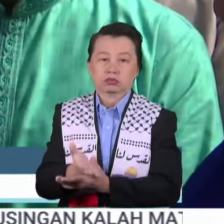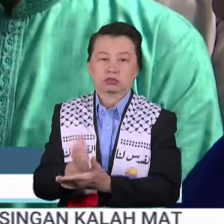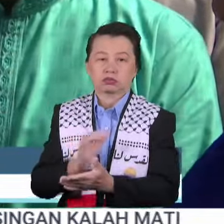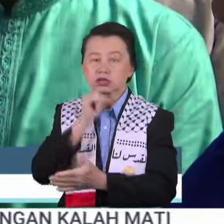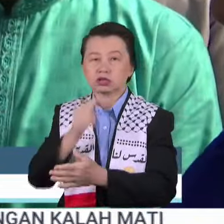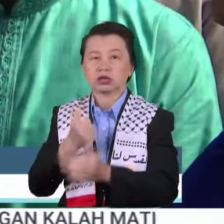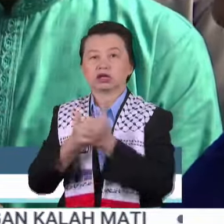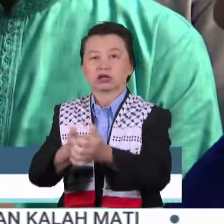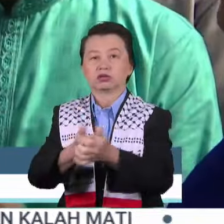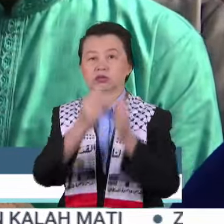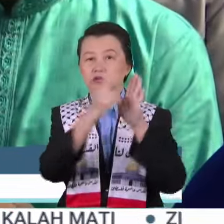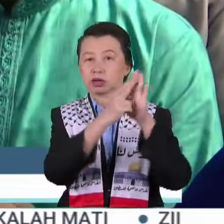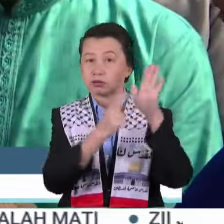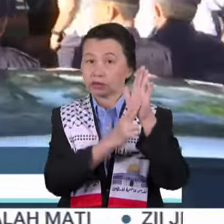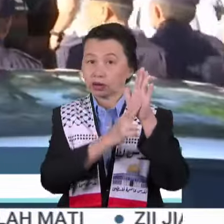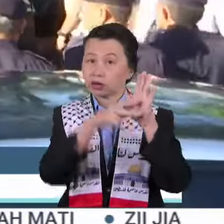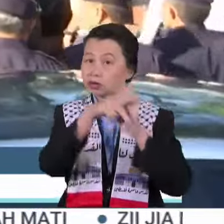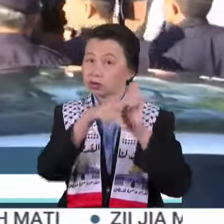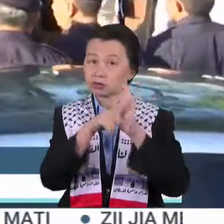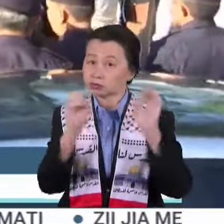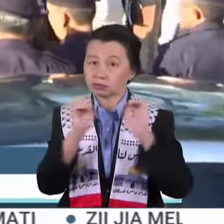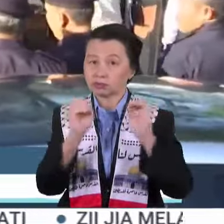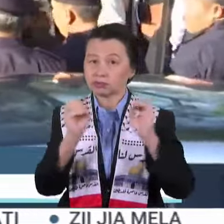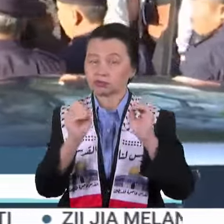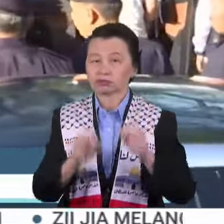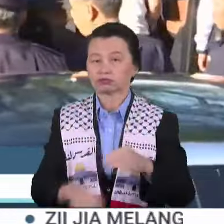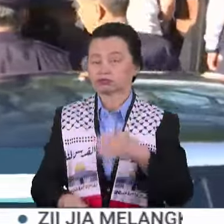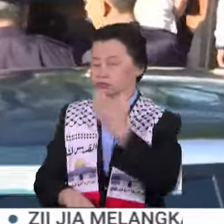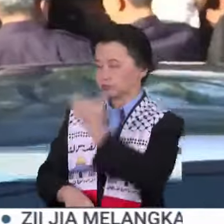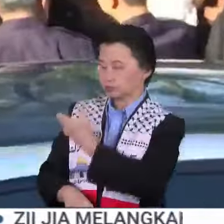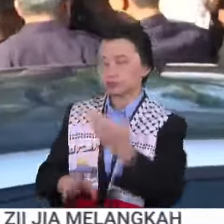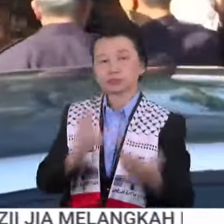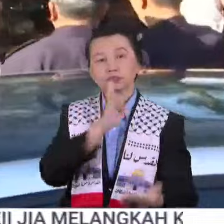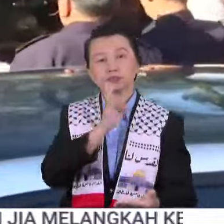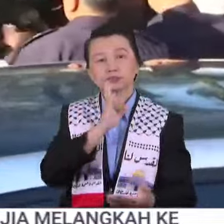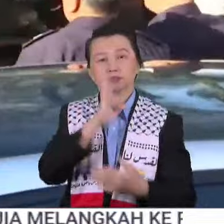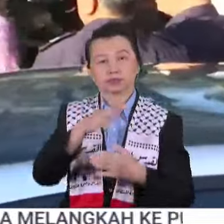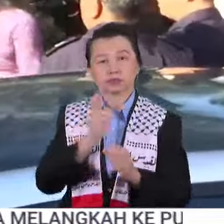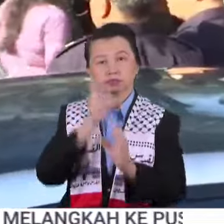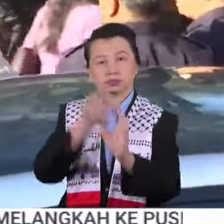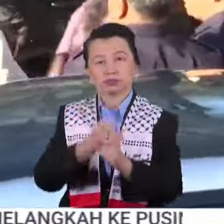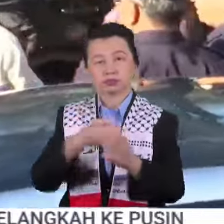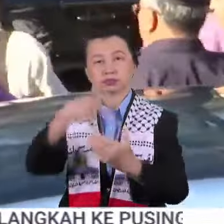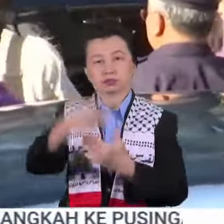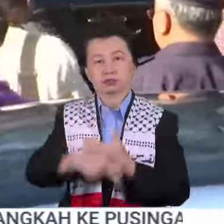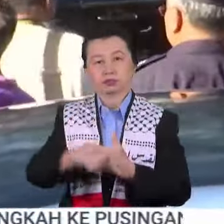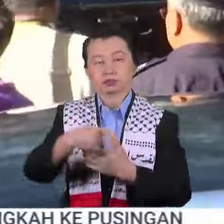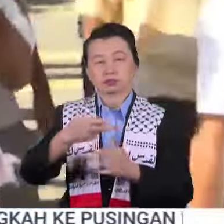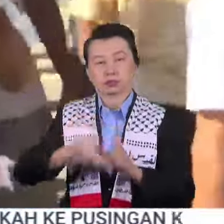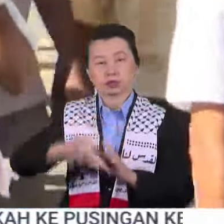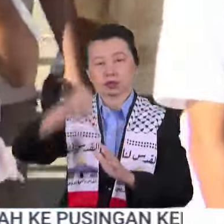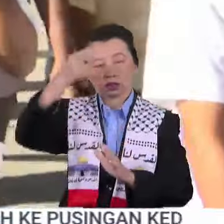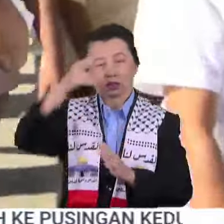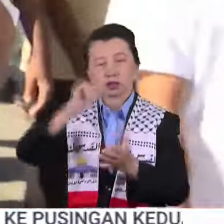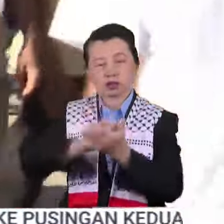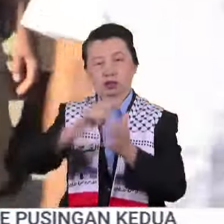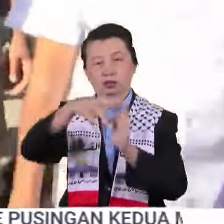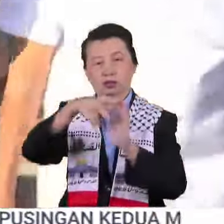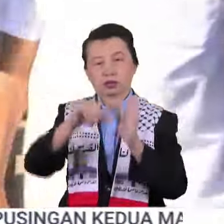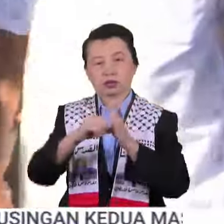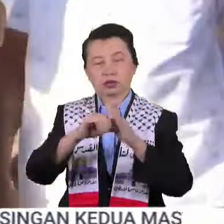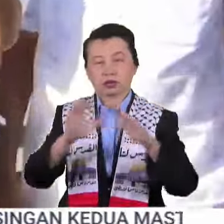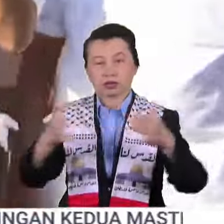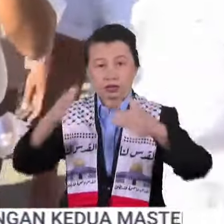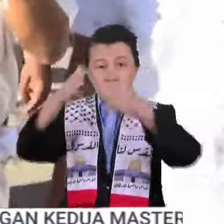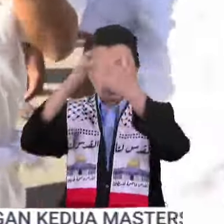melanggar undang-undang dan peraturan. Beliau berkata demikian selepas menyertai program High Profile Policing di kuil